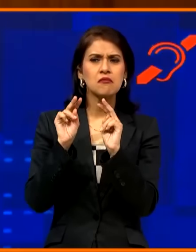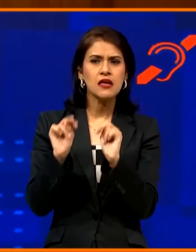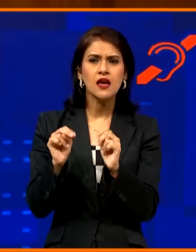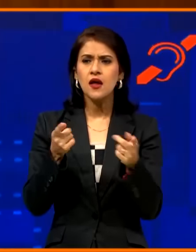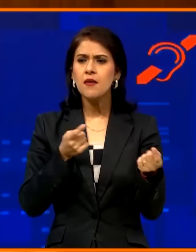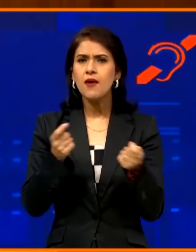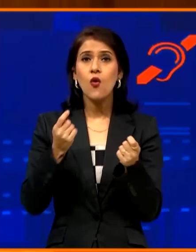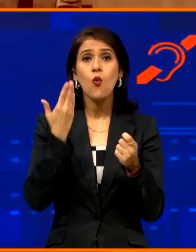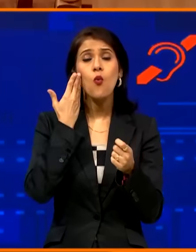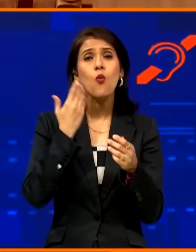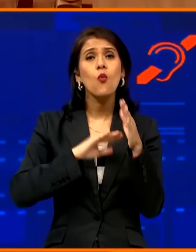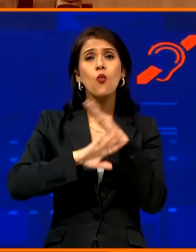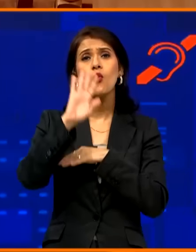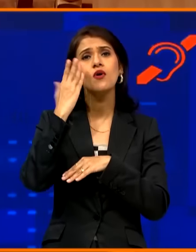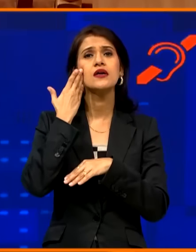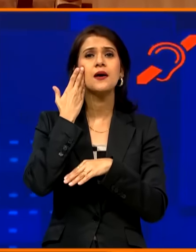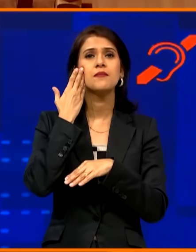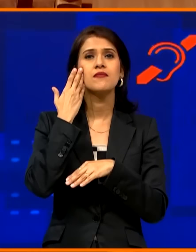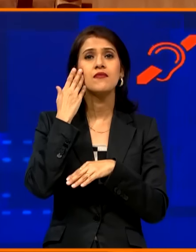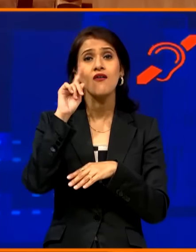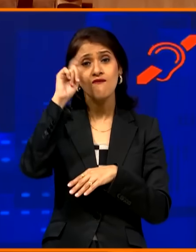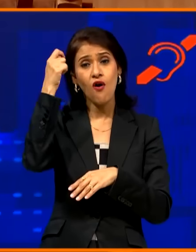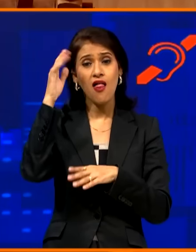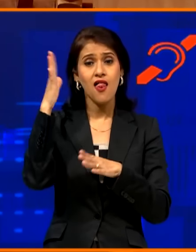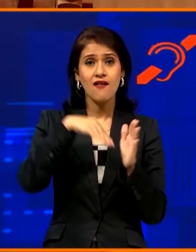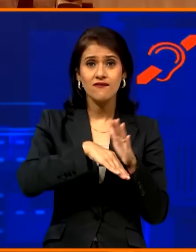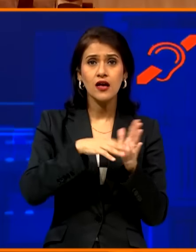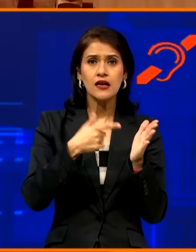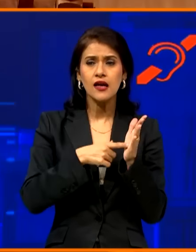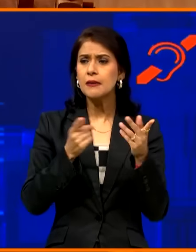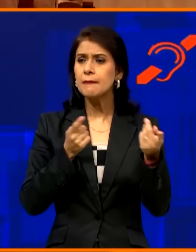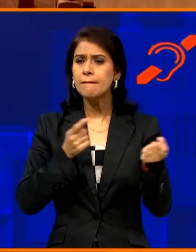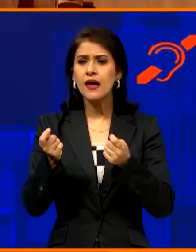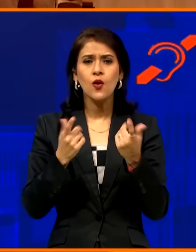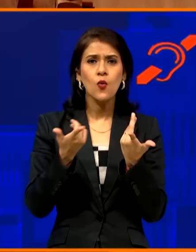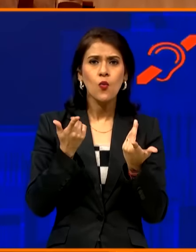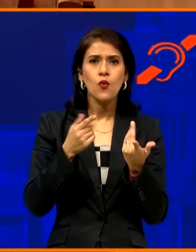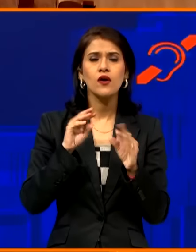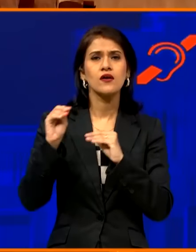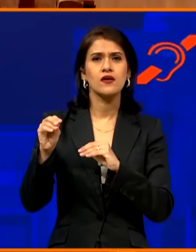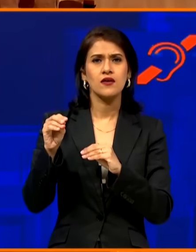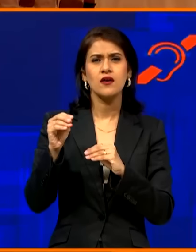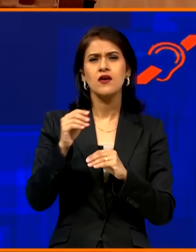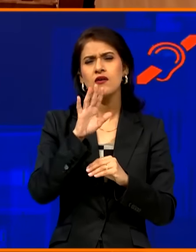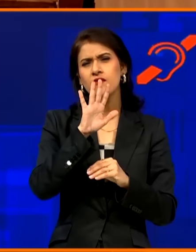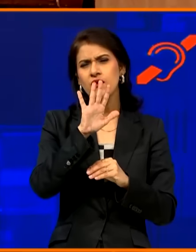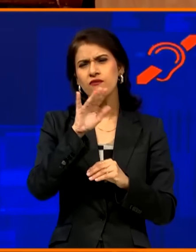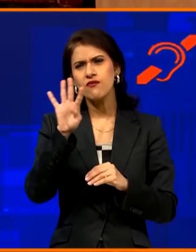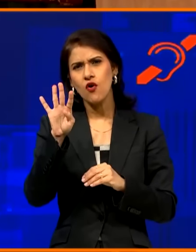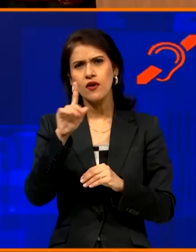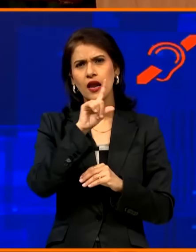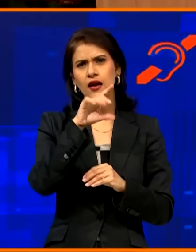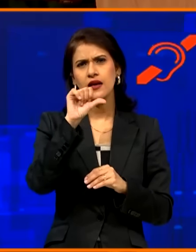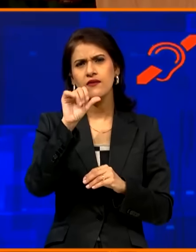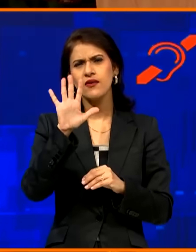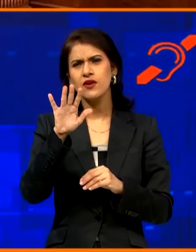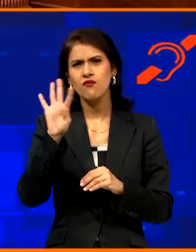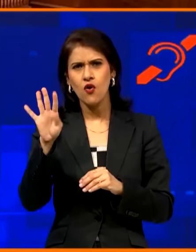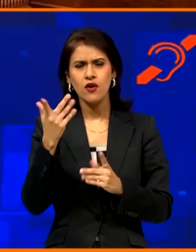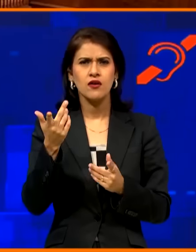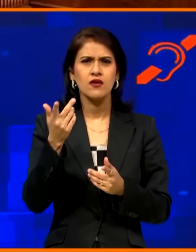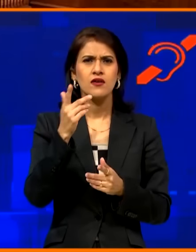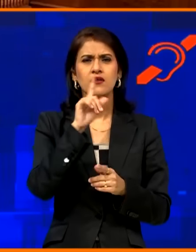अंग्रेजों के जमाने में और उन्होंने एक एक्ट बनाया फिर 53 में 54 में अमेंडमेंट हुआ या